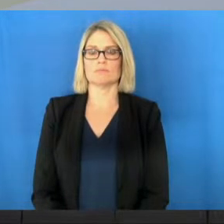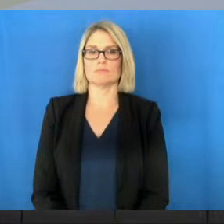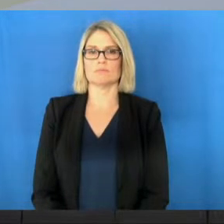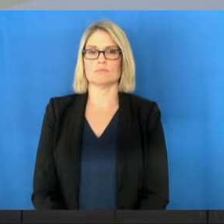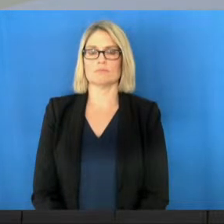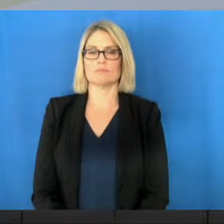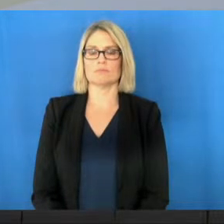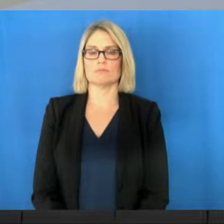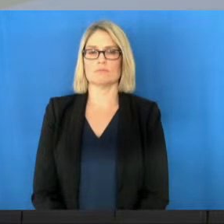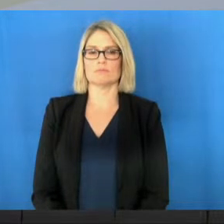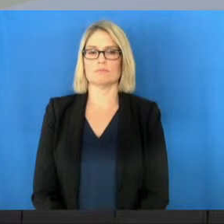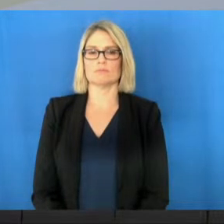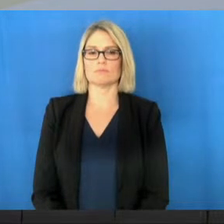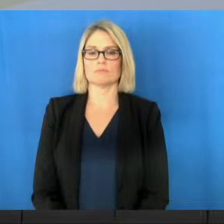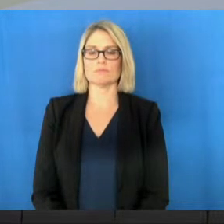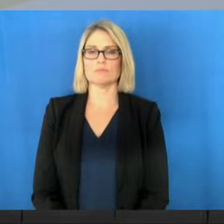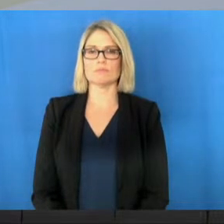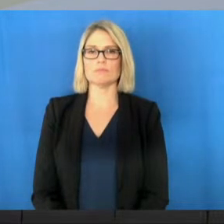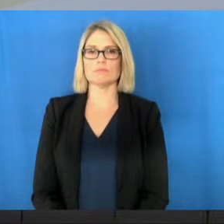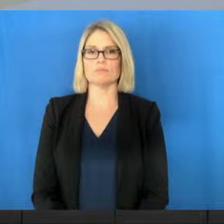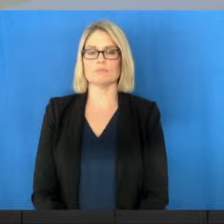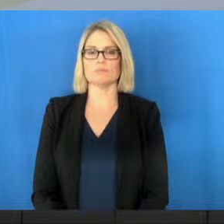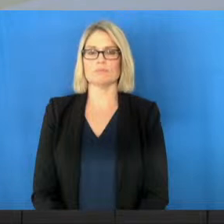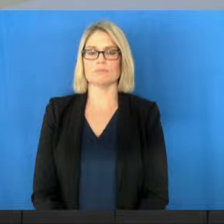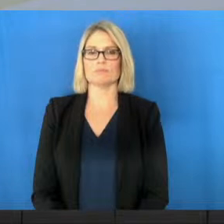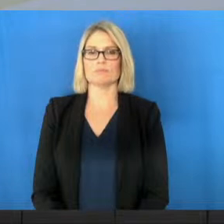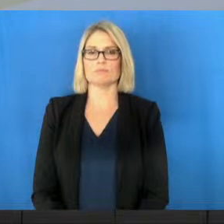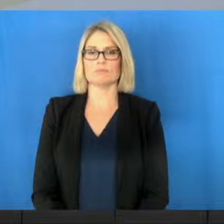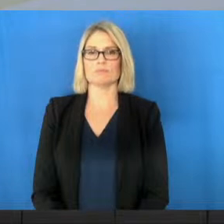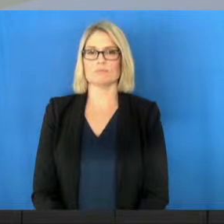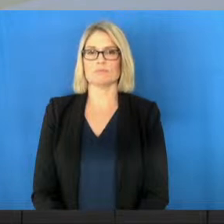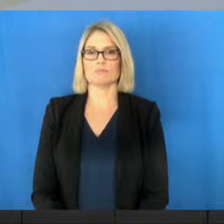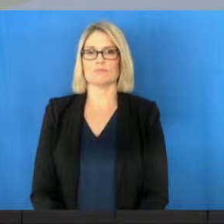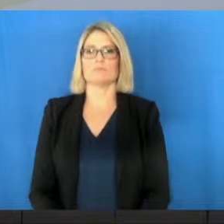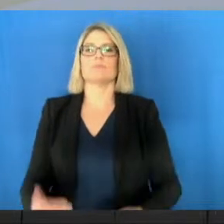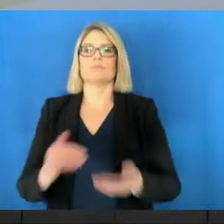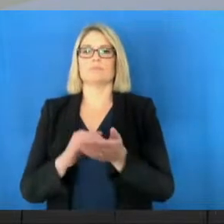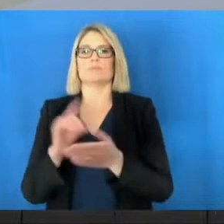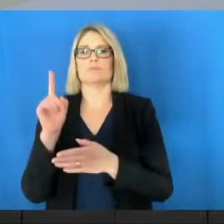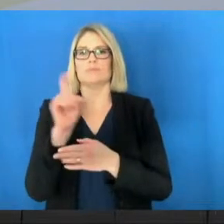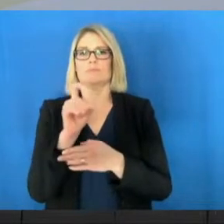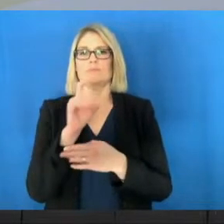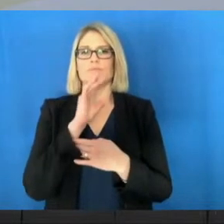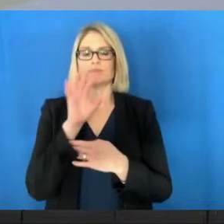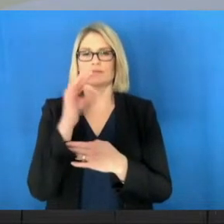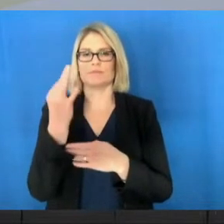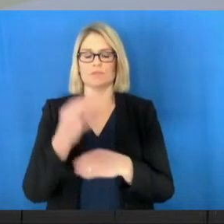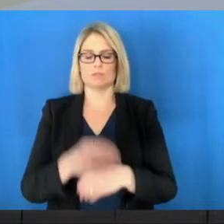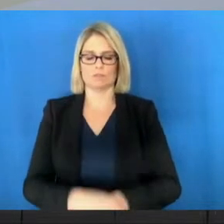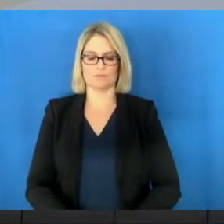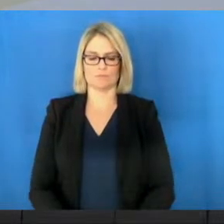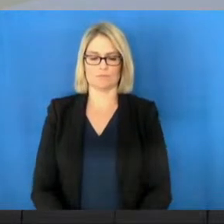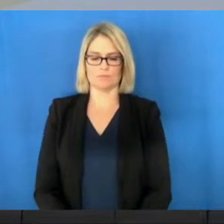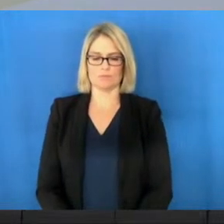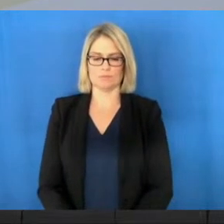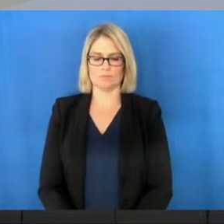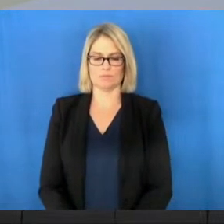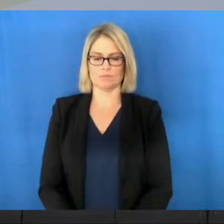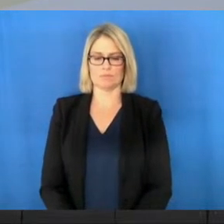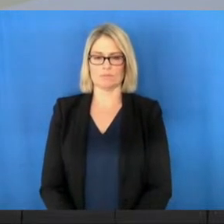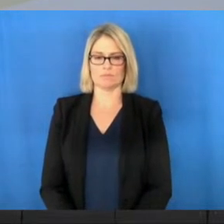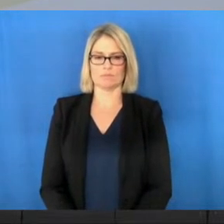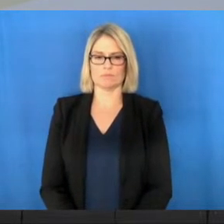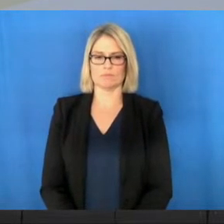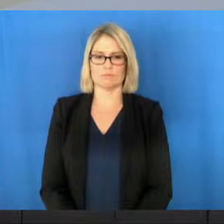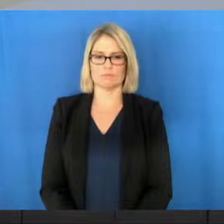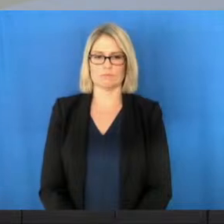Et juste un follow-up sur cette question, par rapport à la personne qui est aujourd'hui malade, que vous avez annoncé aujourd'hui, qui